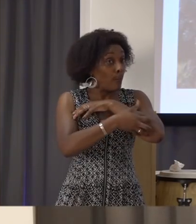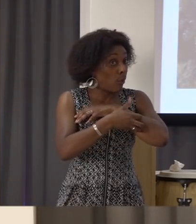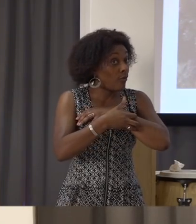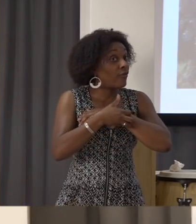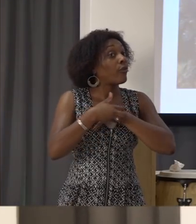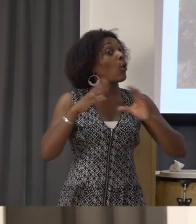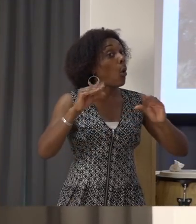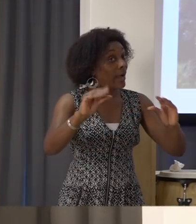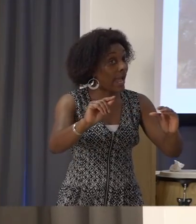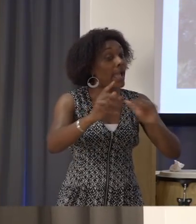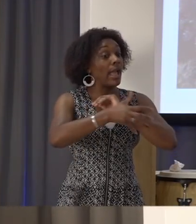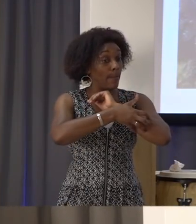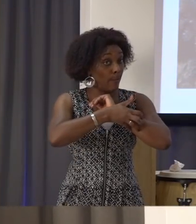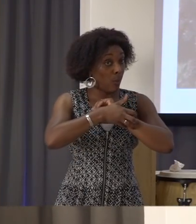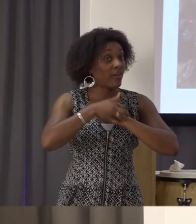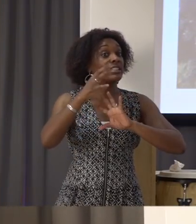pauvre physiquement.